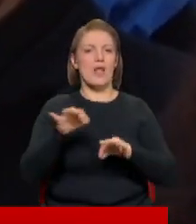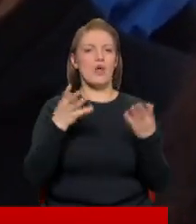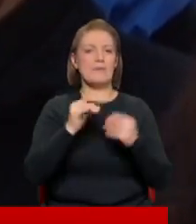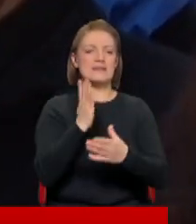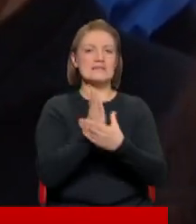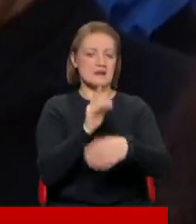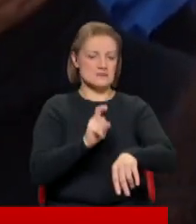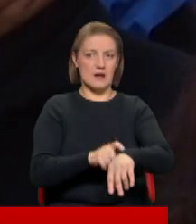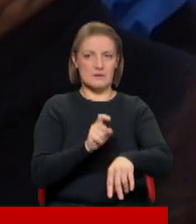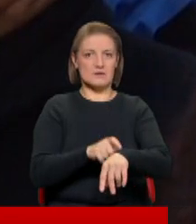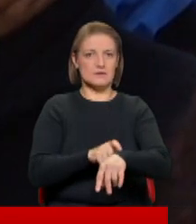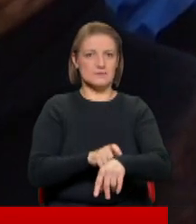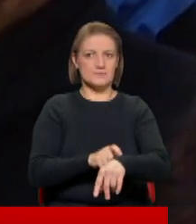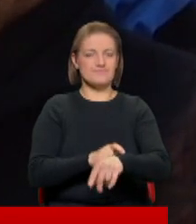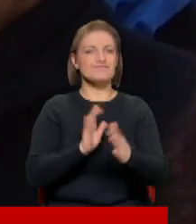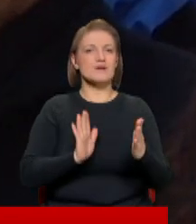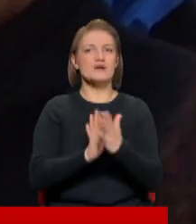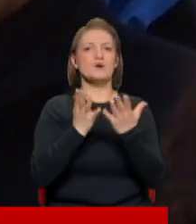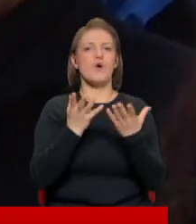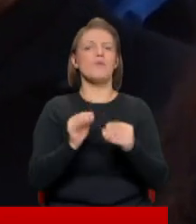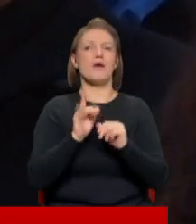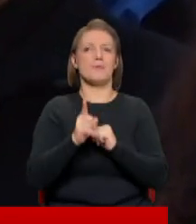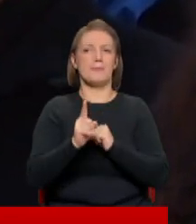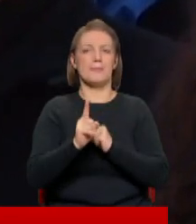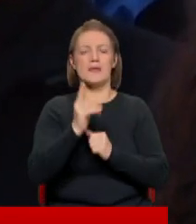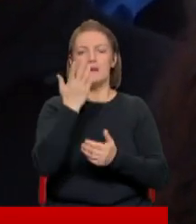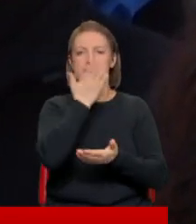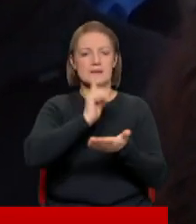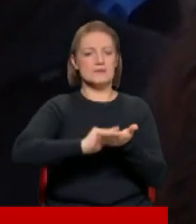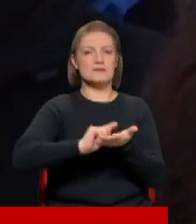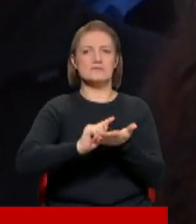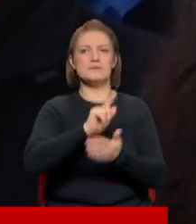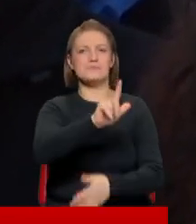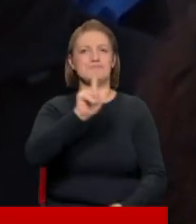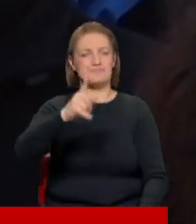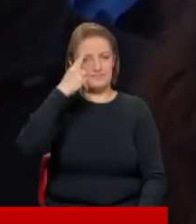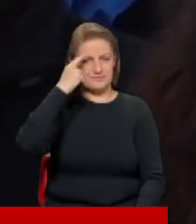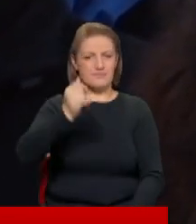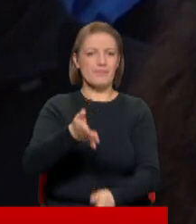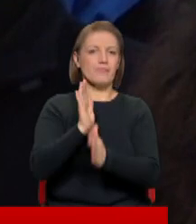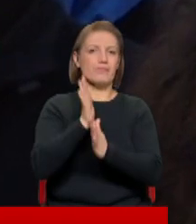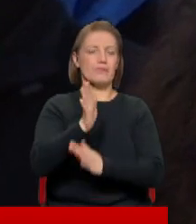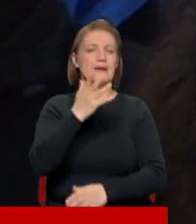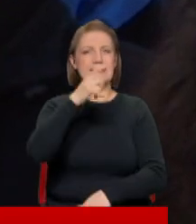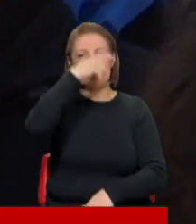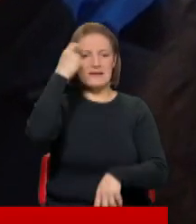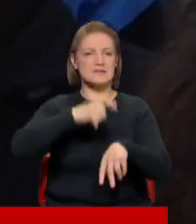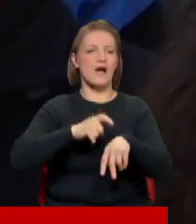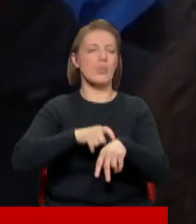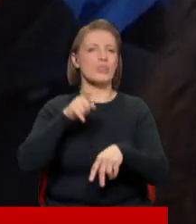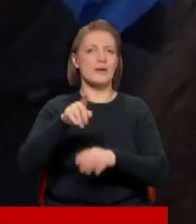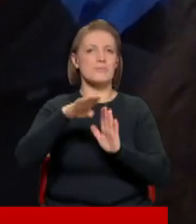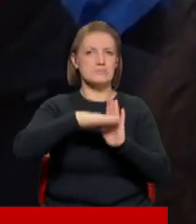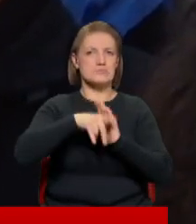ders saatleri, karşılanmayan okul ve derslik ihtiyaçları, inatla sürdürülen kalıcı yaz saati